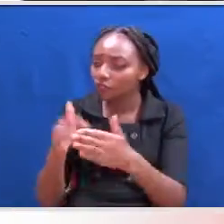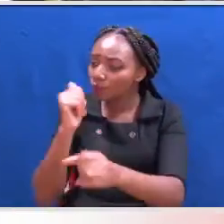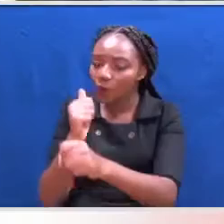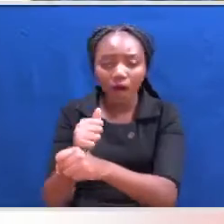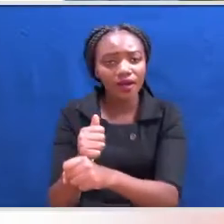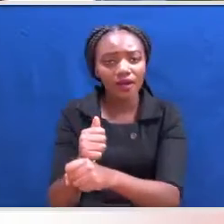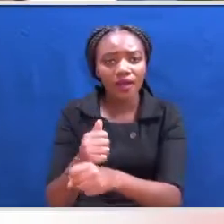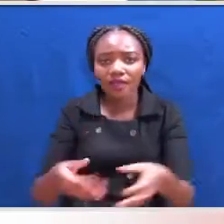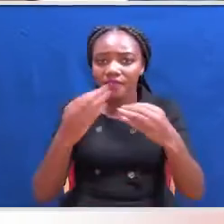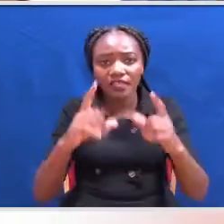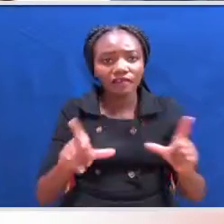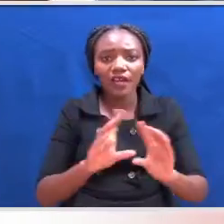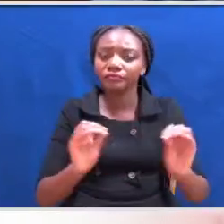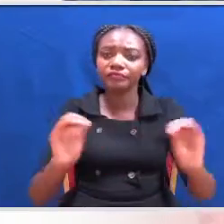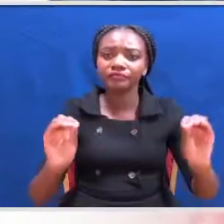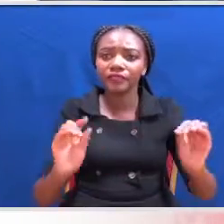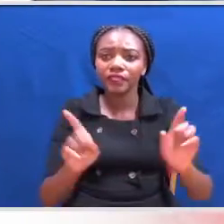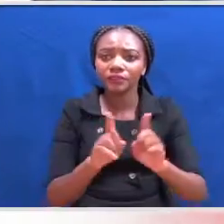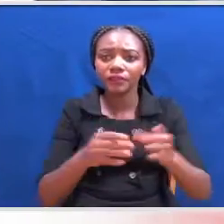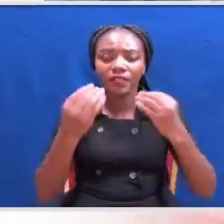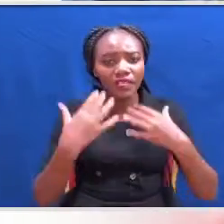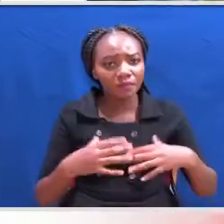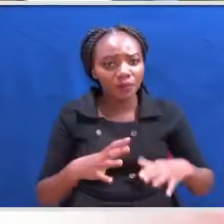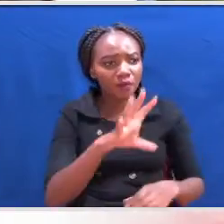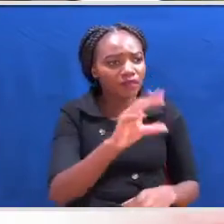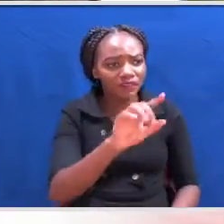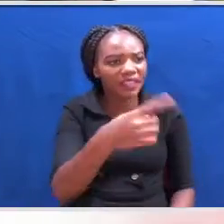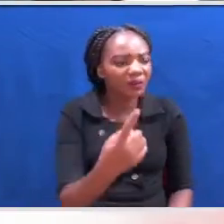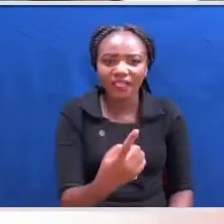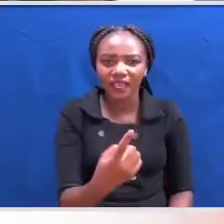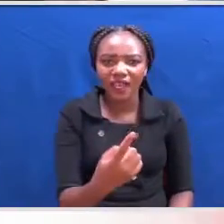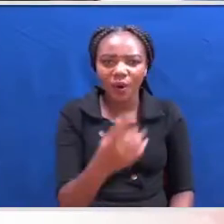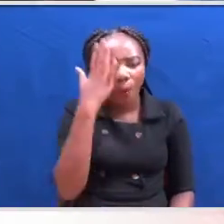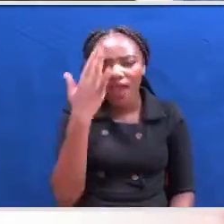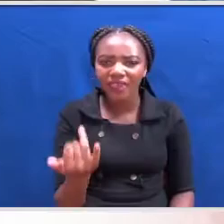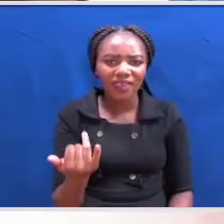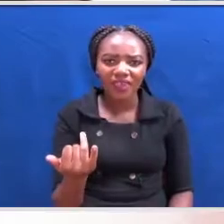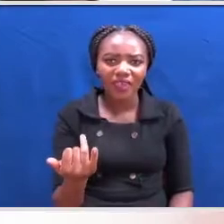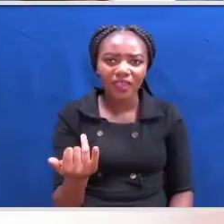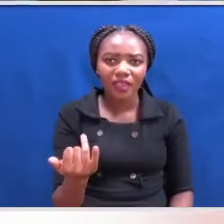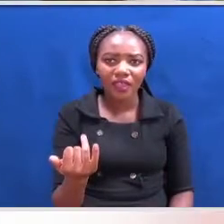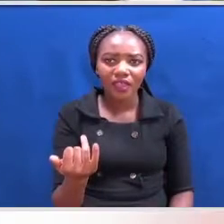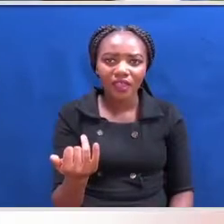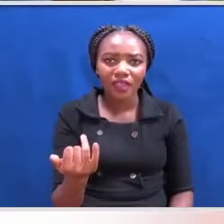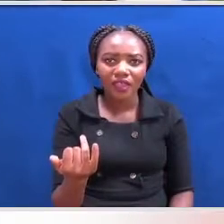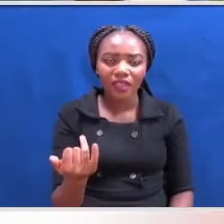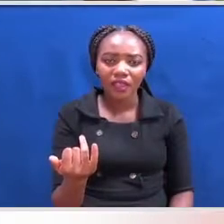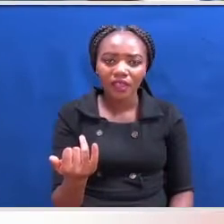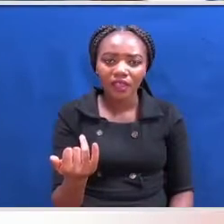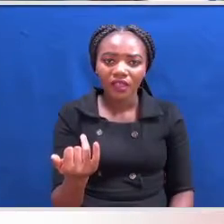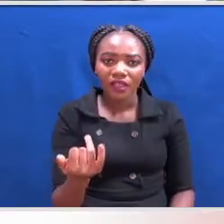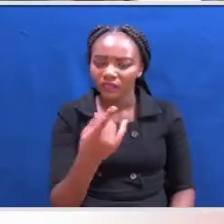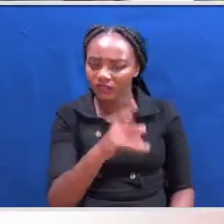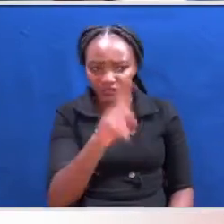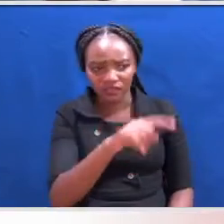pale wanapea watu 1,050, ati wachukue mchaga ya kujenga ukuta. Ukuta ni kuisha inaisha, maji tupate kwa nyumba. Na